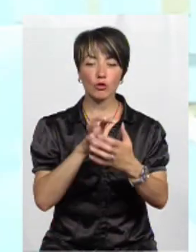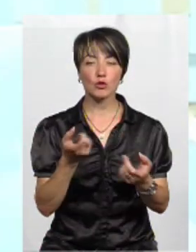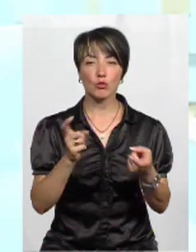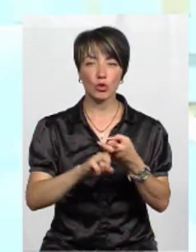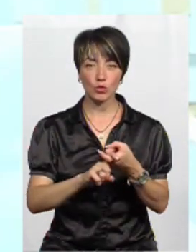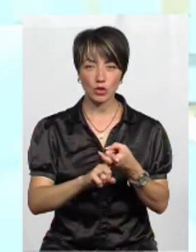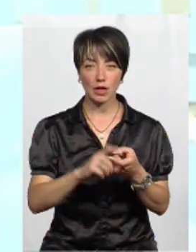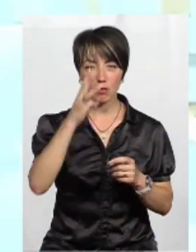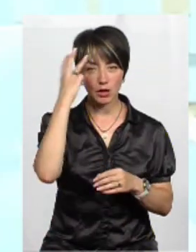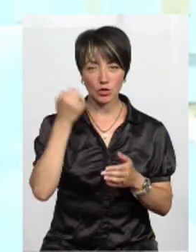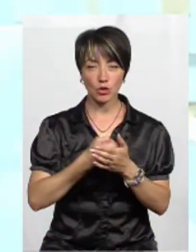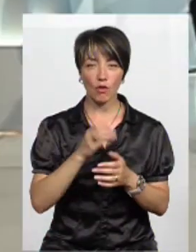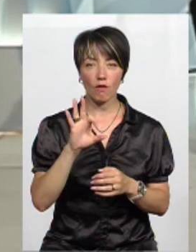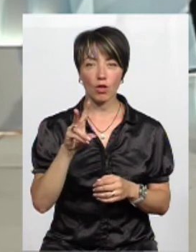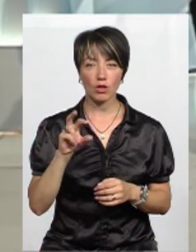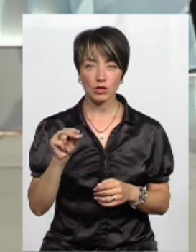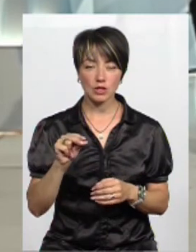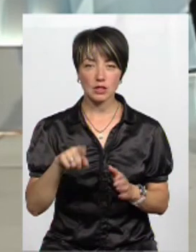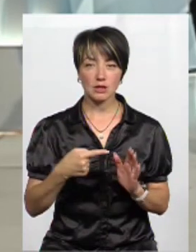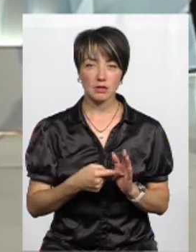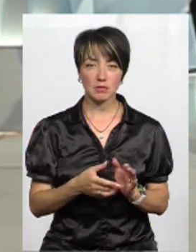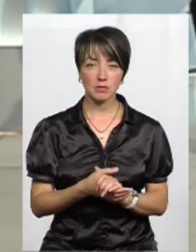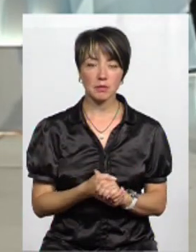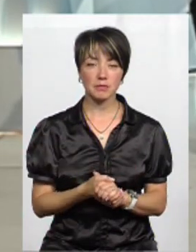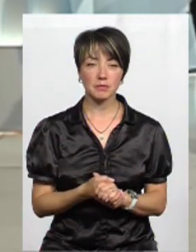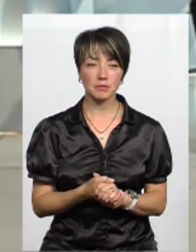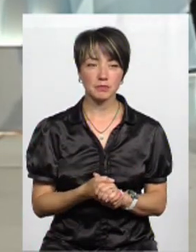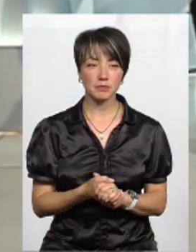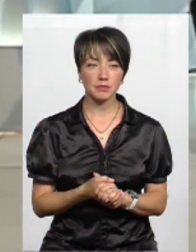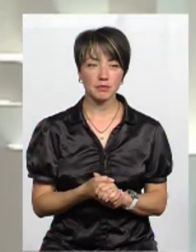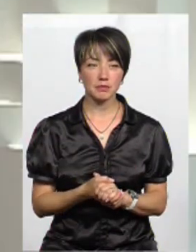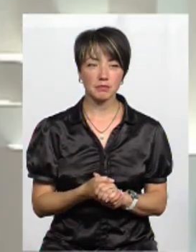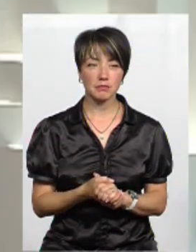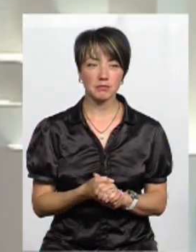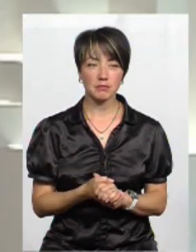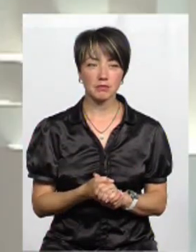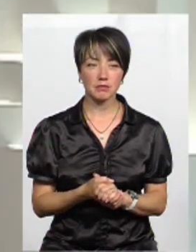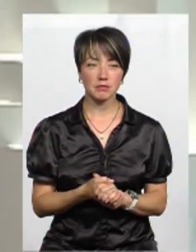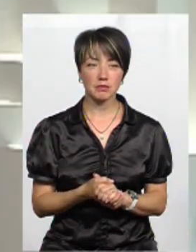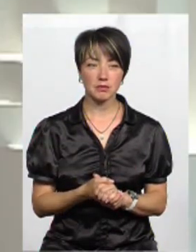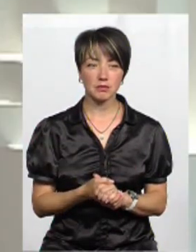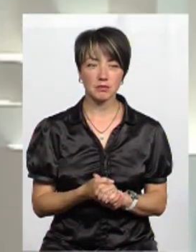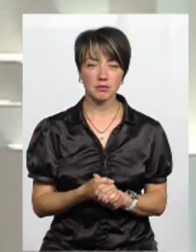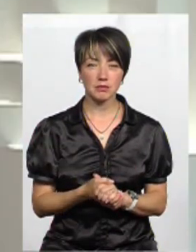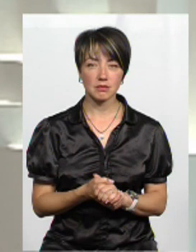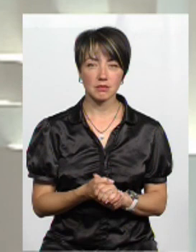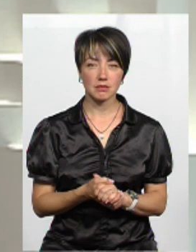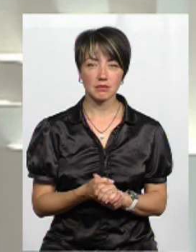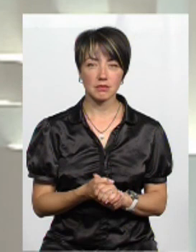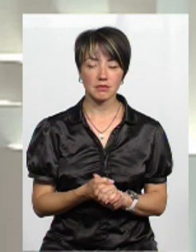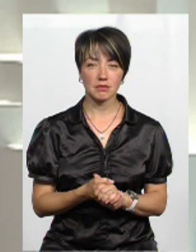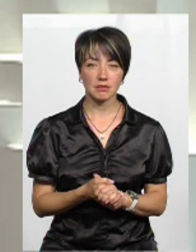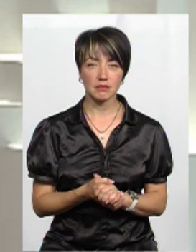автобусне сполучення від Хмельницького до Волочиська? Хоча приблизно, як думаєте? від Волочиська до Хмельницької,